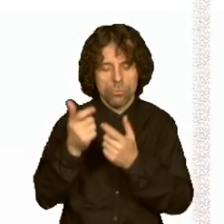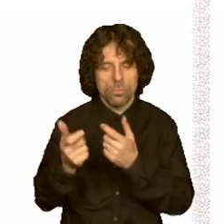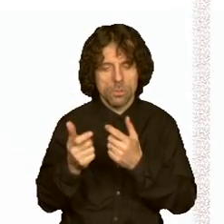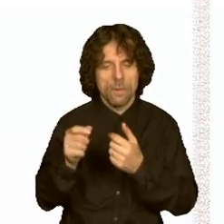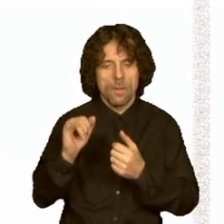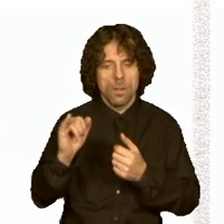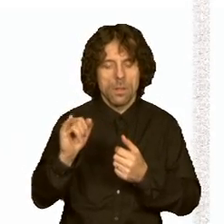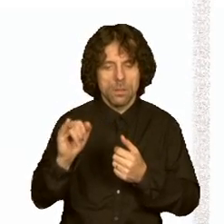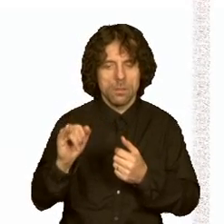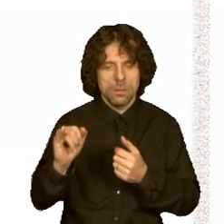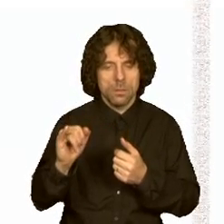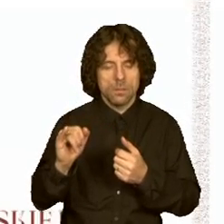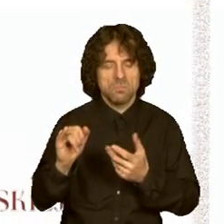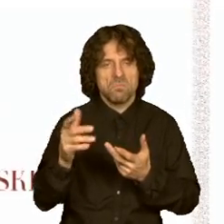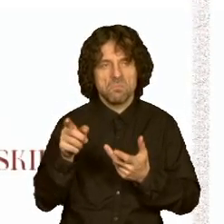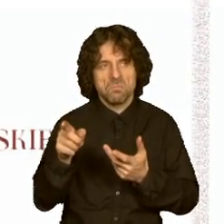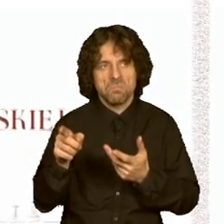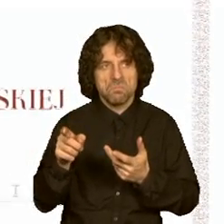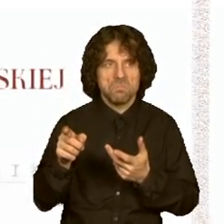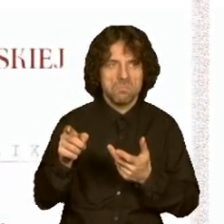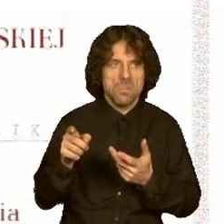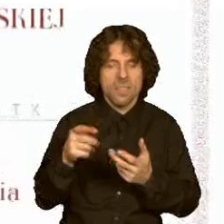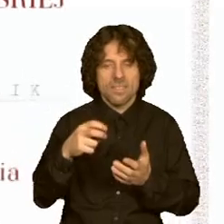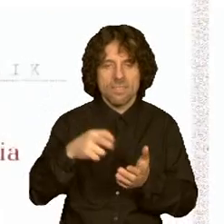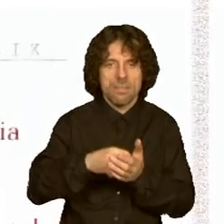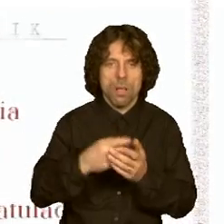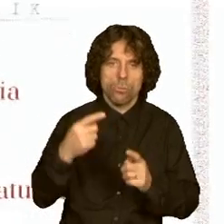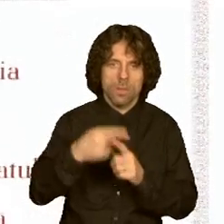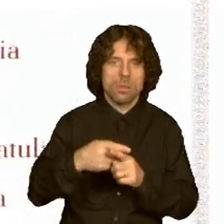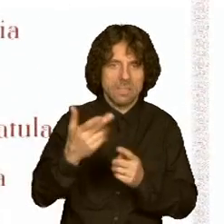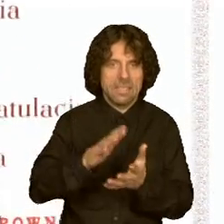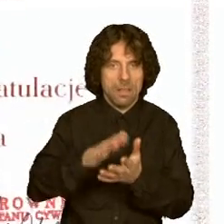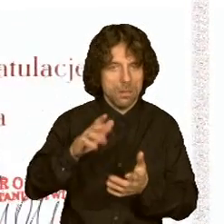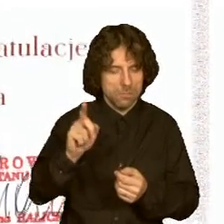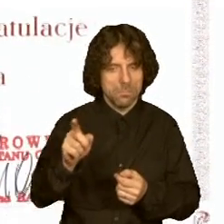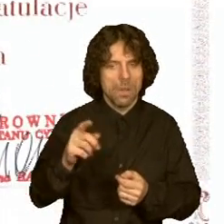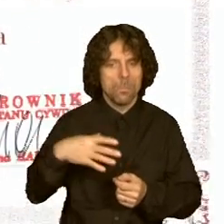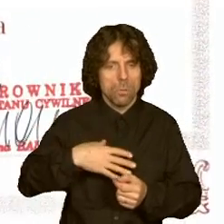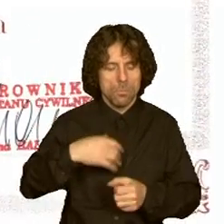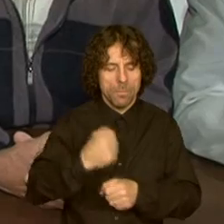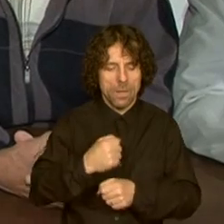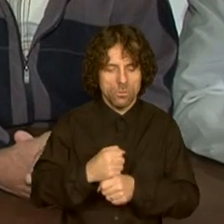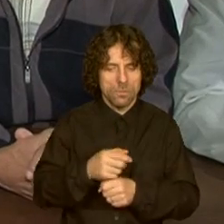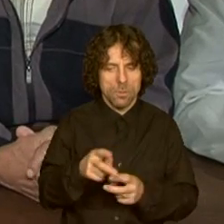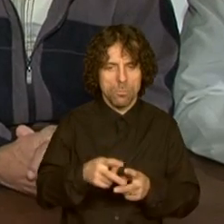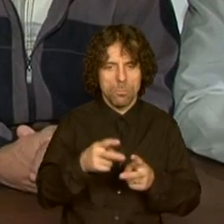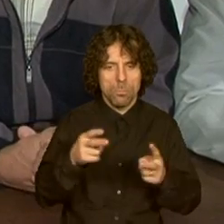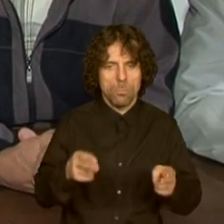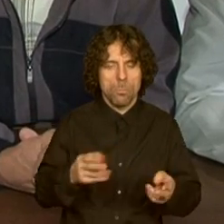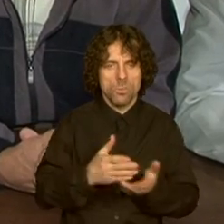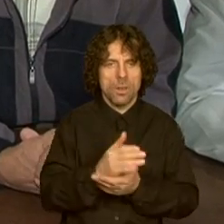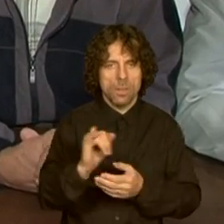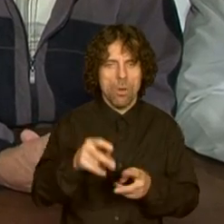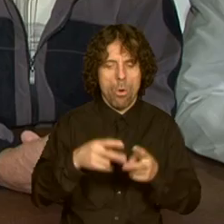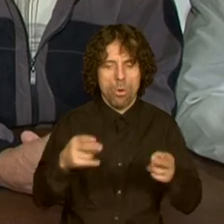podstawa życia. I to właśnie miał jego właśnie tym był tym główną cechą dodatnią. Byłem pracownikiem